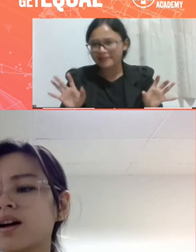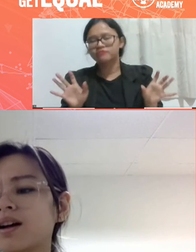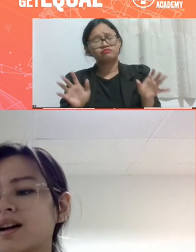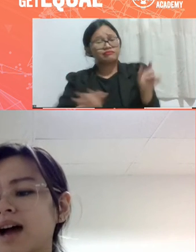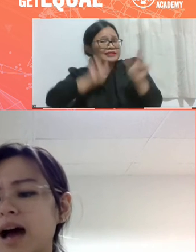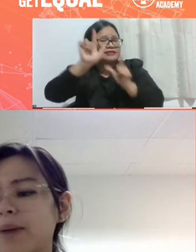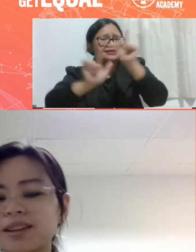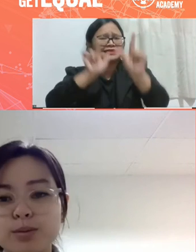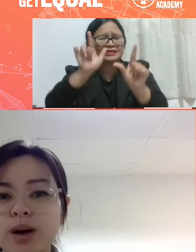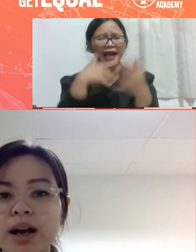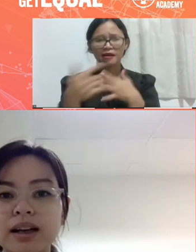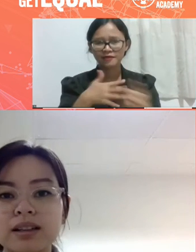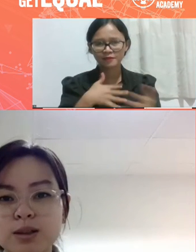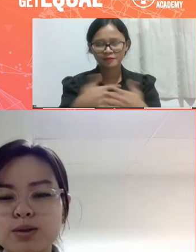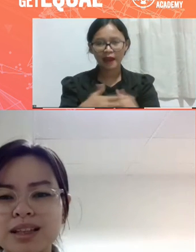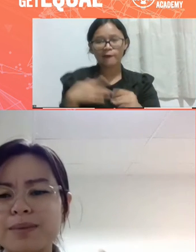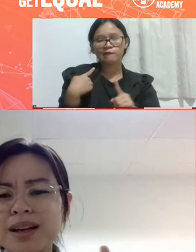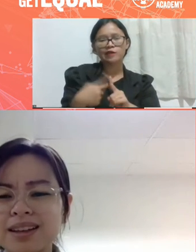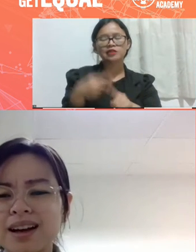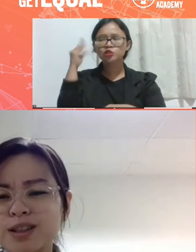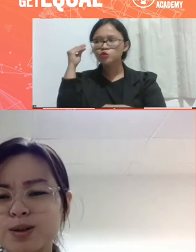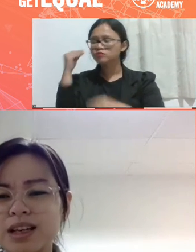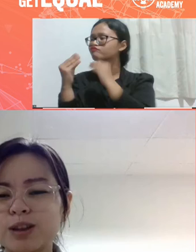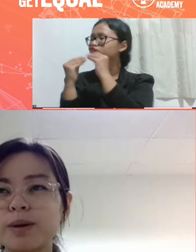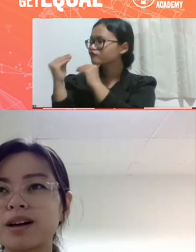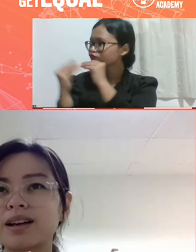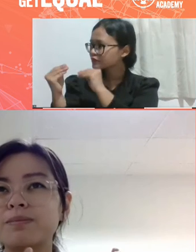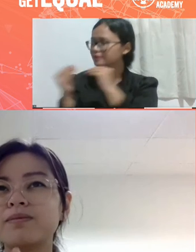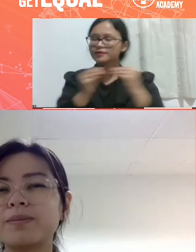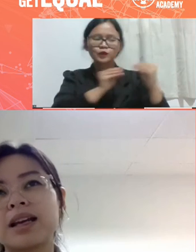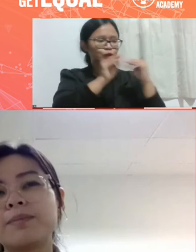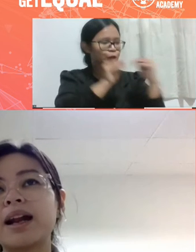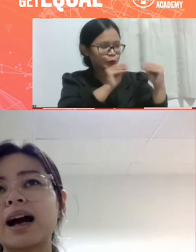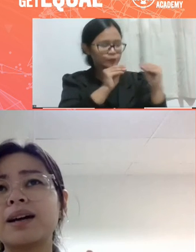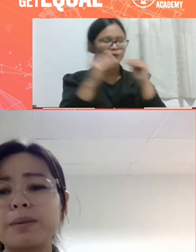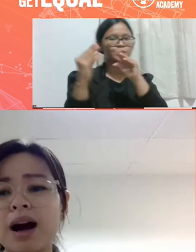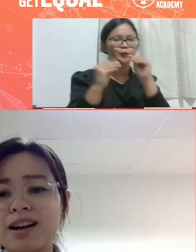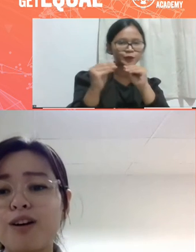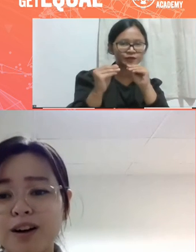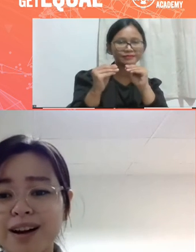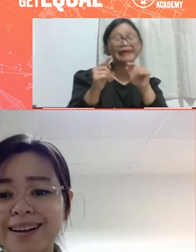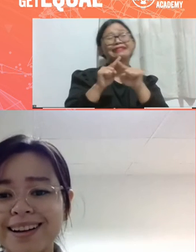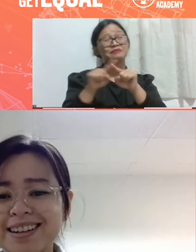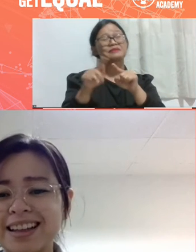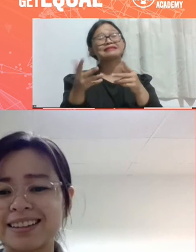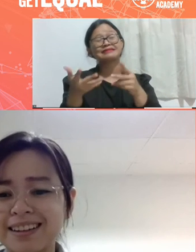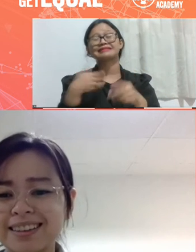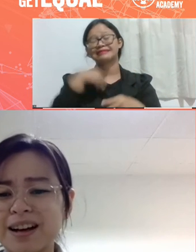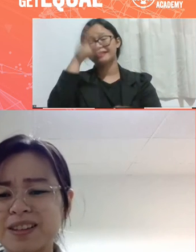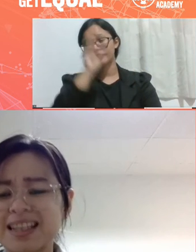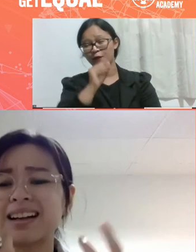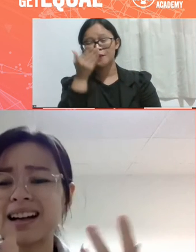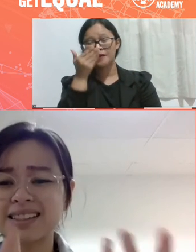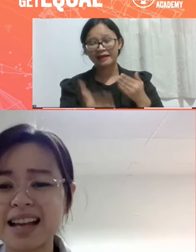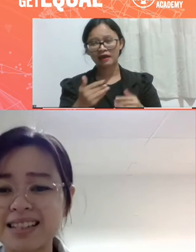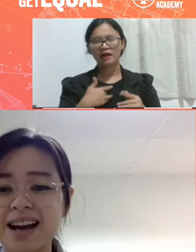selalu terbuka dengan diskusi. Tapi ketika diskusi itu memang gimana ya, kadang memang ada orang-orang yang di internet